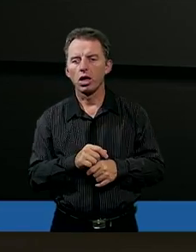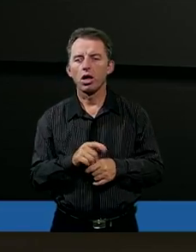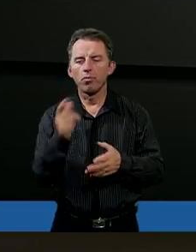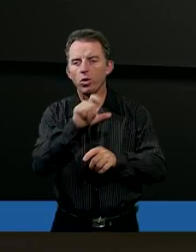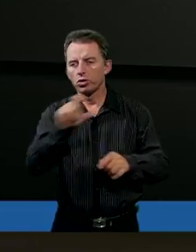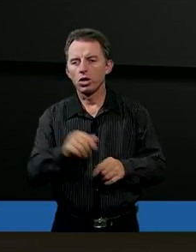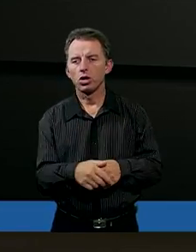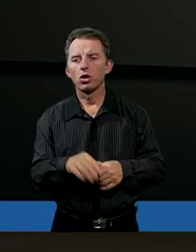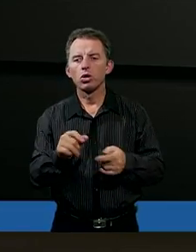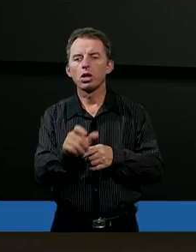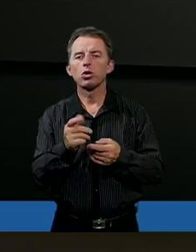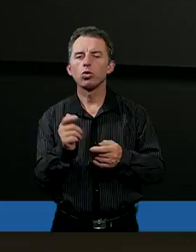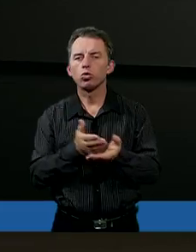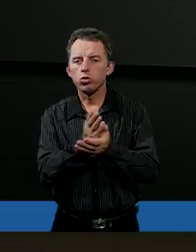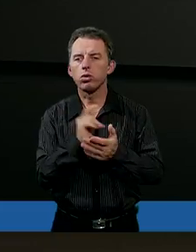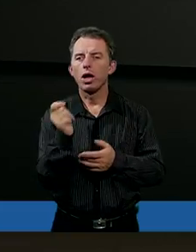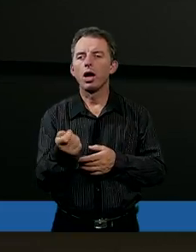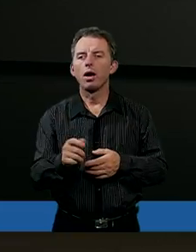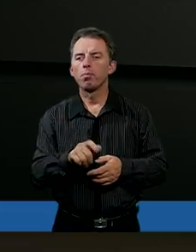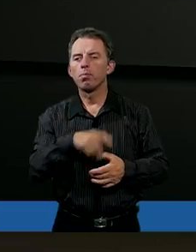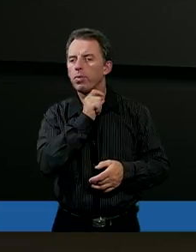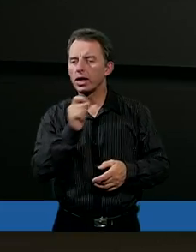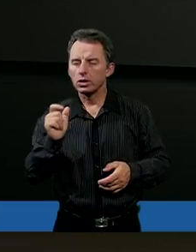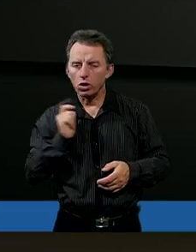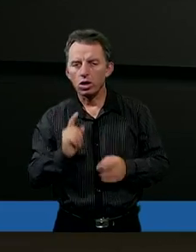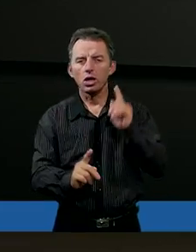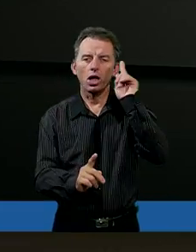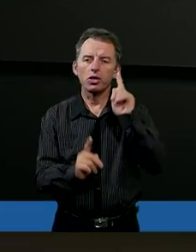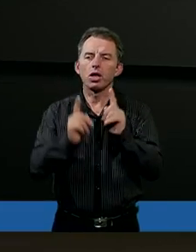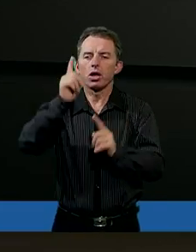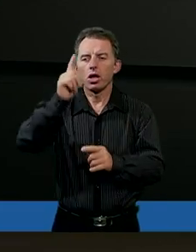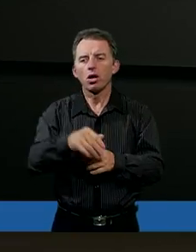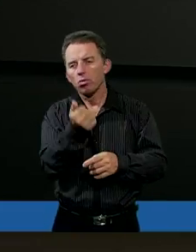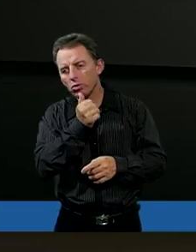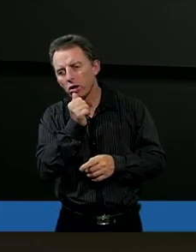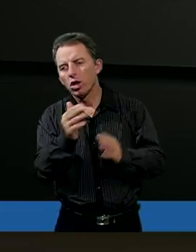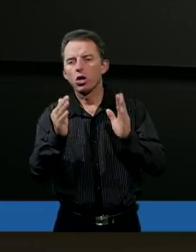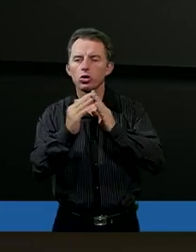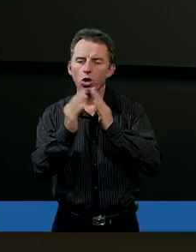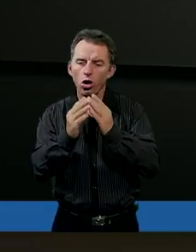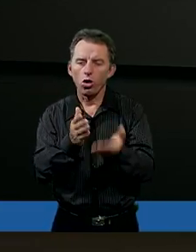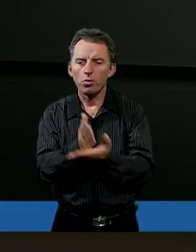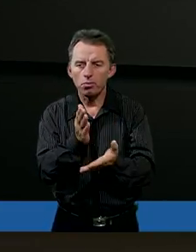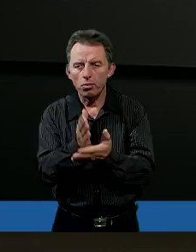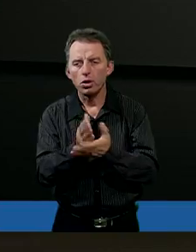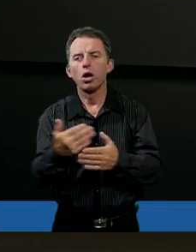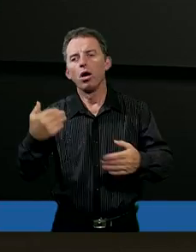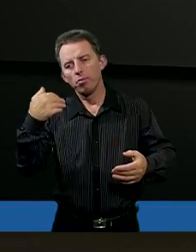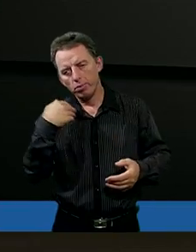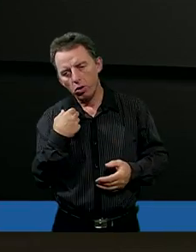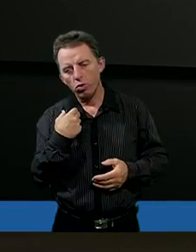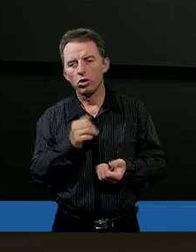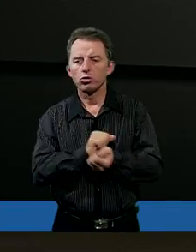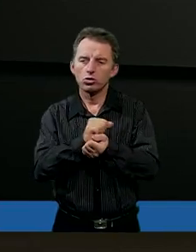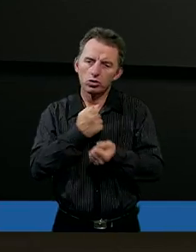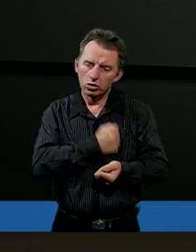Podczas mojej służby pastorskiej niejednokrotnie wizytowałem domy pomocy społecznej, w którym było